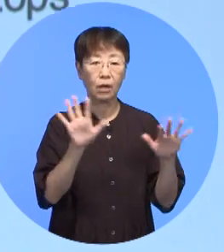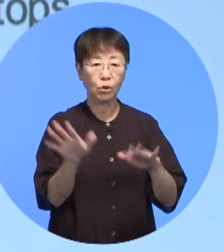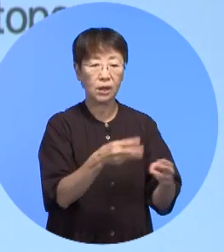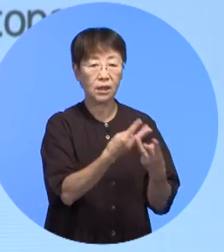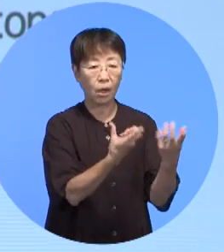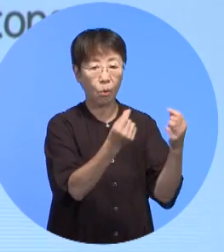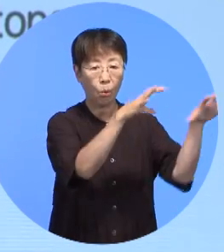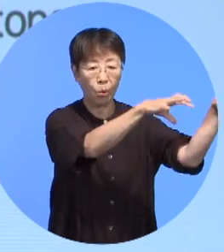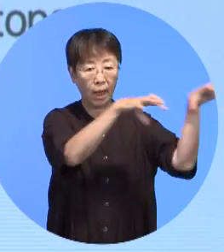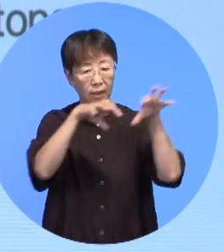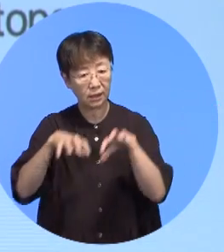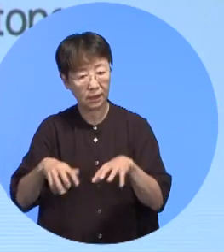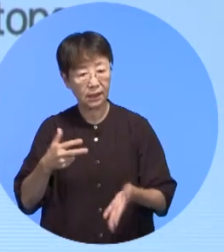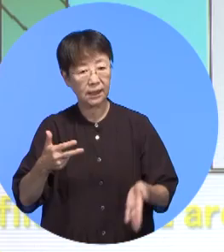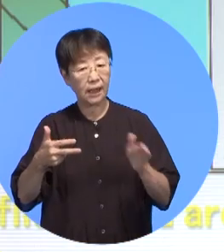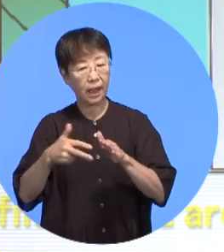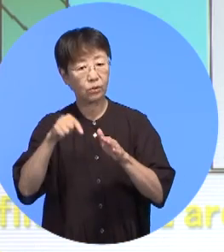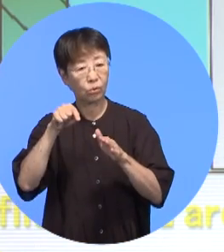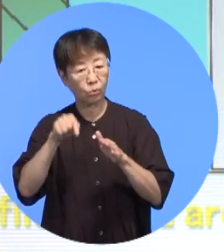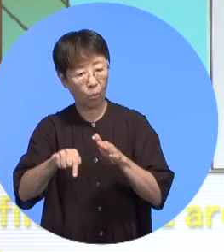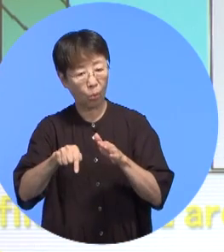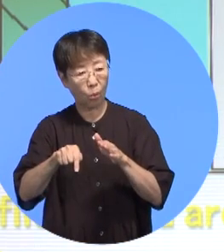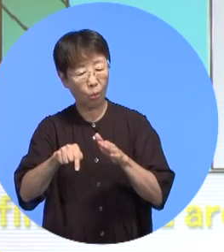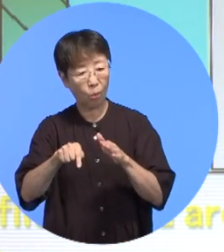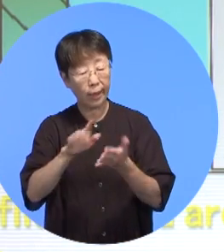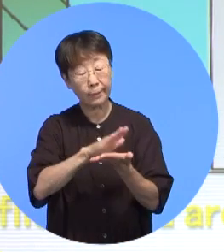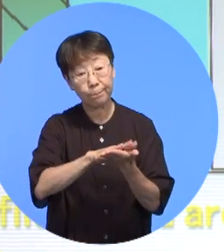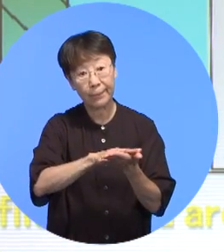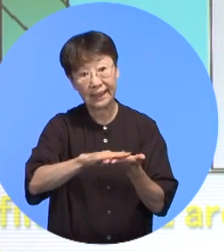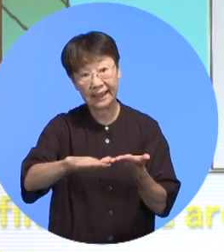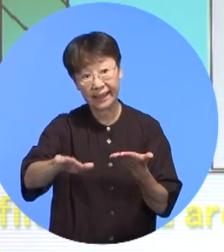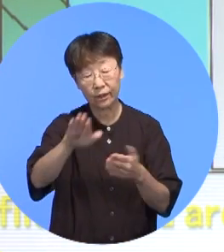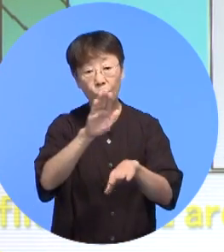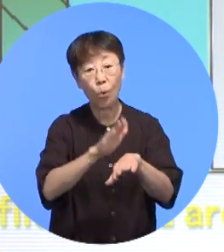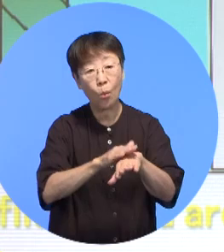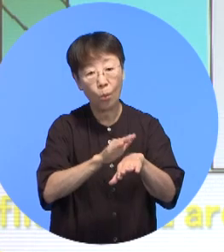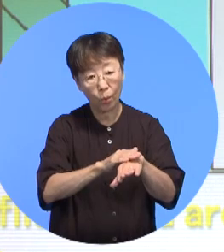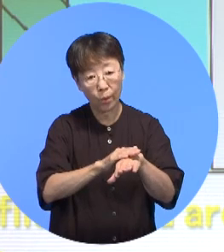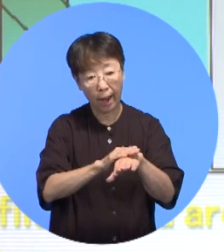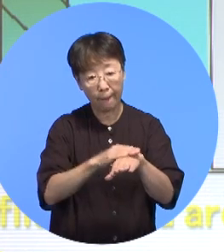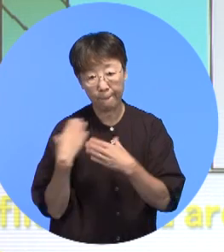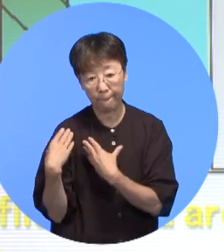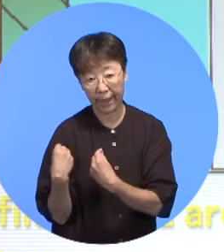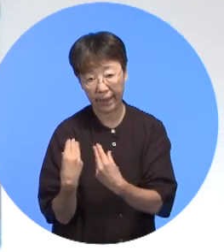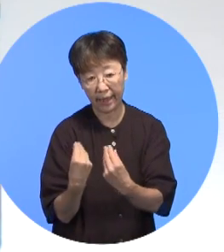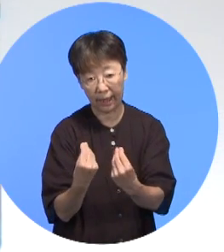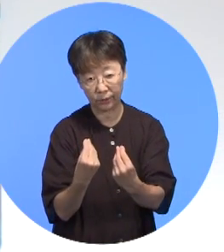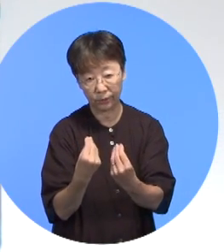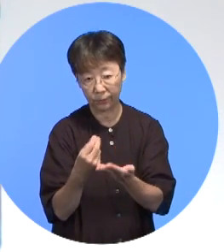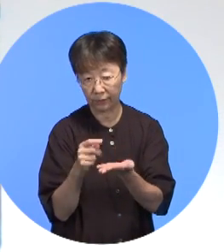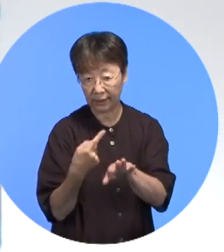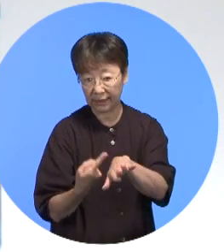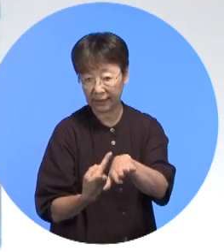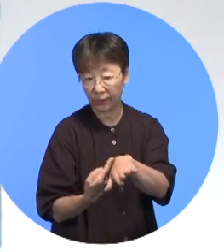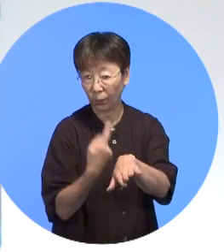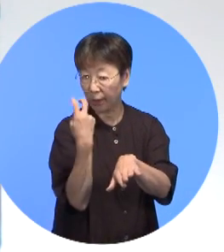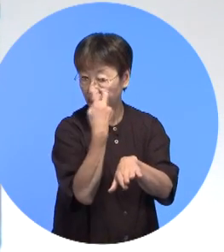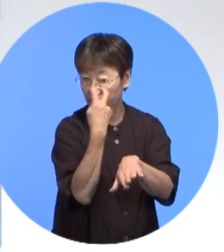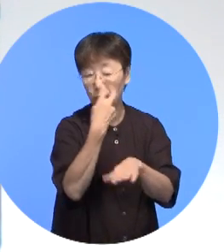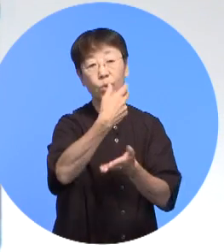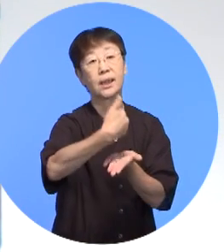片山浄水所での浄水方法やメンテナンス、水質検査などについて説明が行われました。